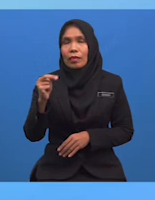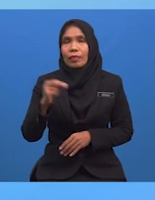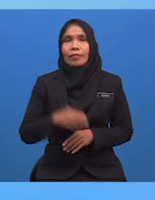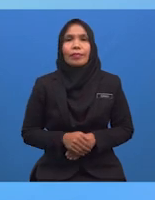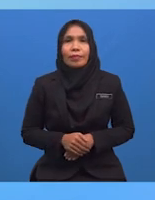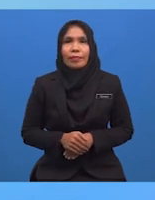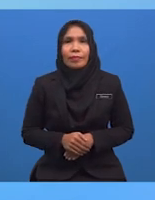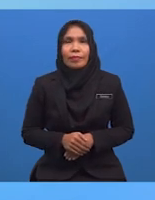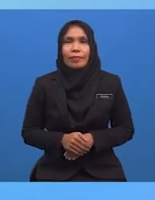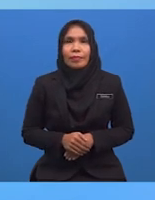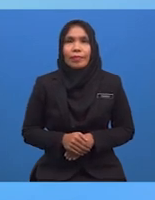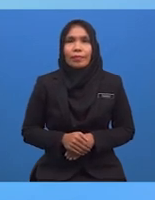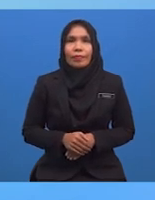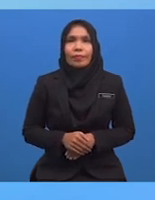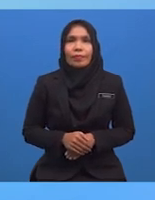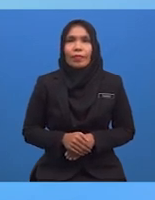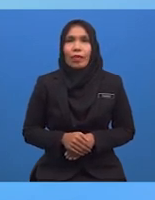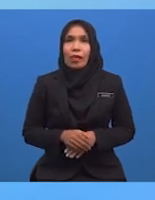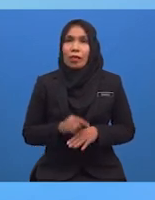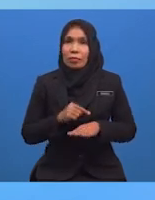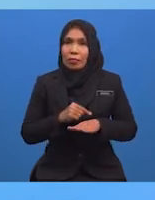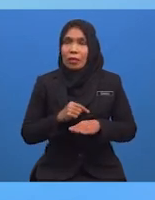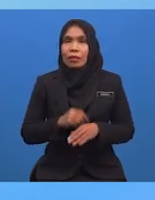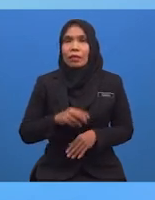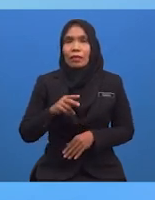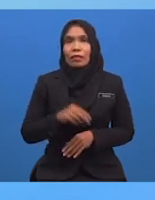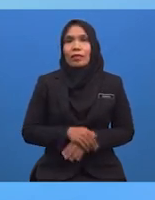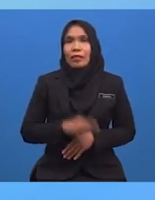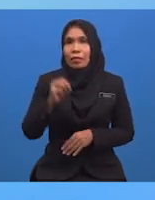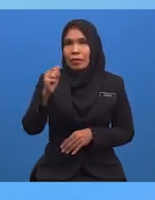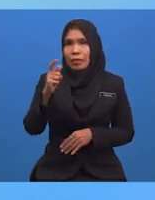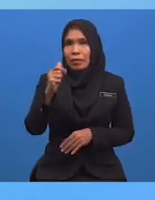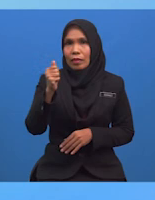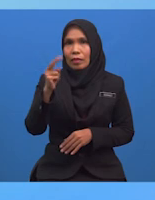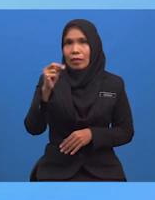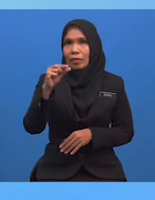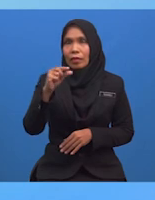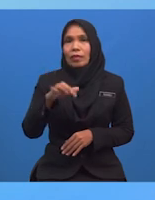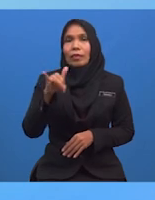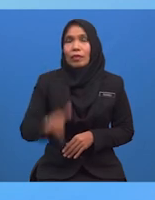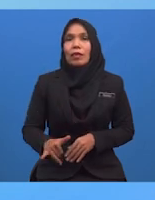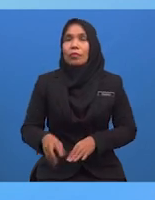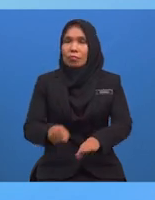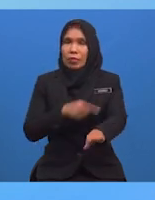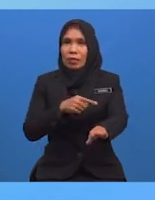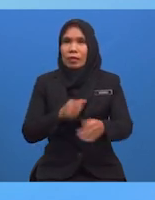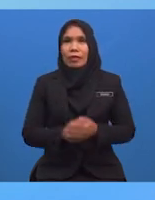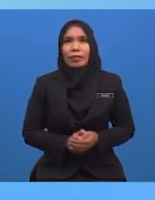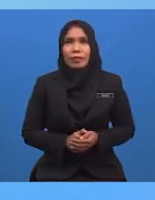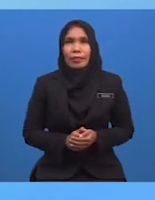Tempoh matang yang panjang mengurangkan keupayaan bank perdagangan memberi pinjaman yang